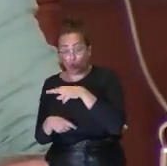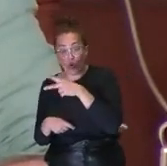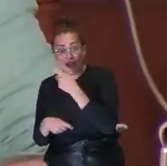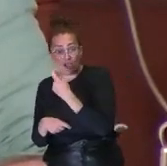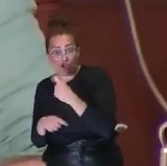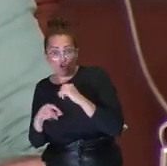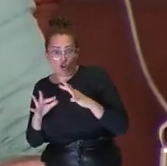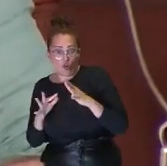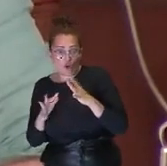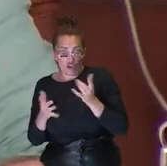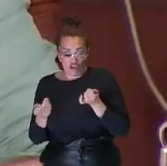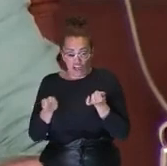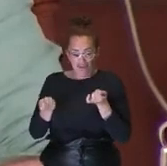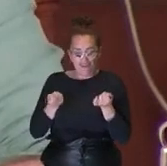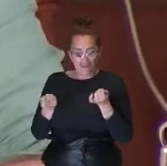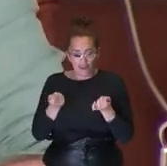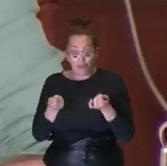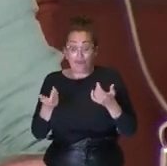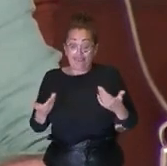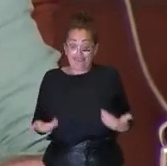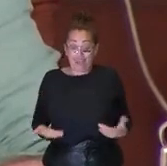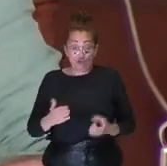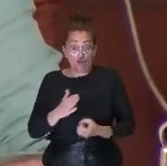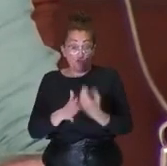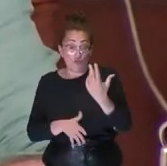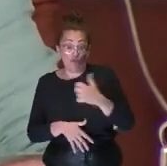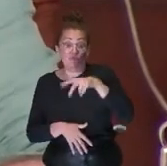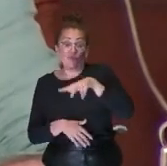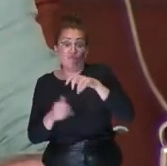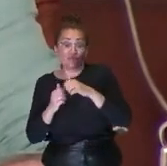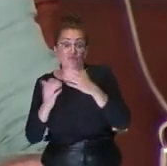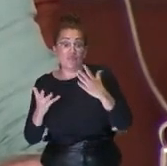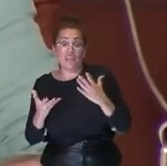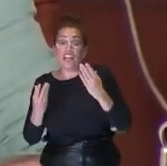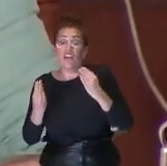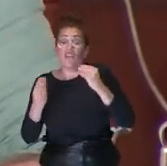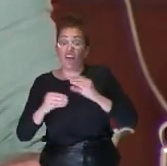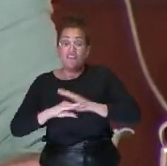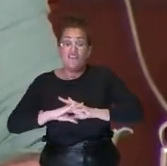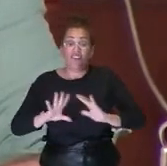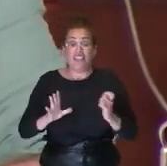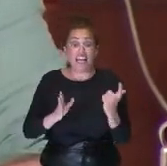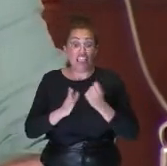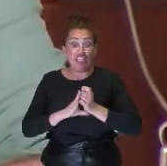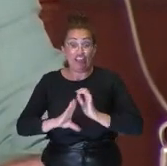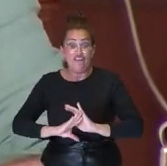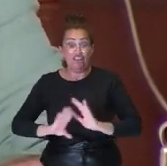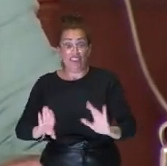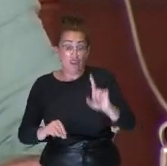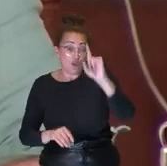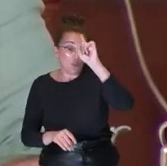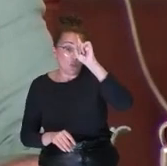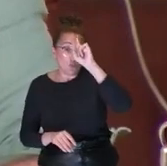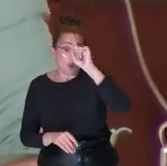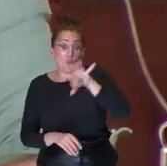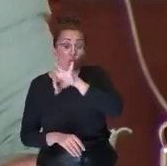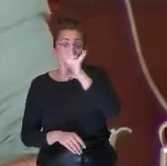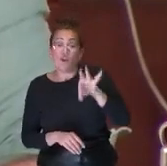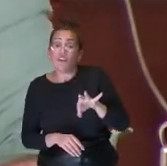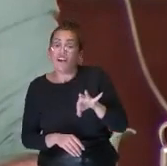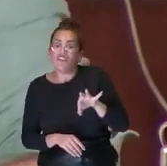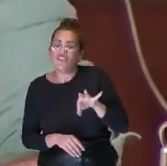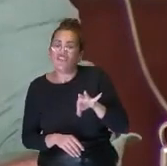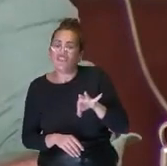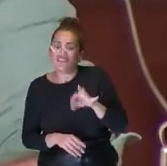difficulté qui est arrivée cette année, qui est que l'immobilier ne se vend plus et l'immobilier ne s'achète plus parce que les taux d'intérêt ont fortement